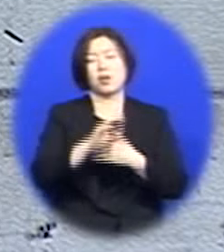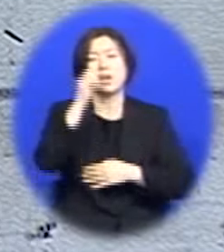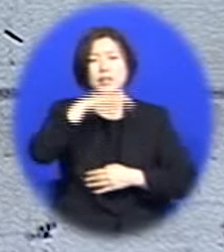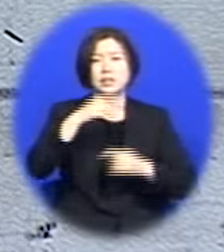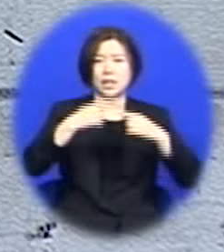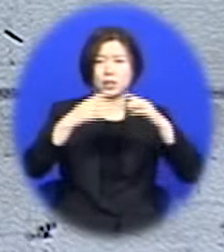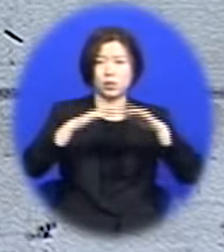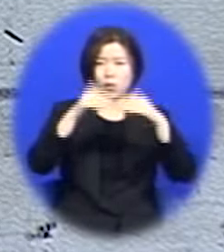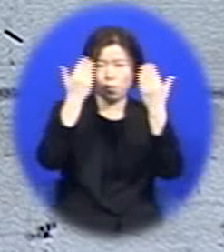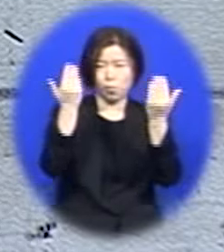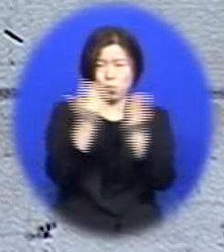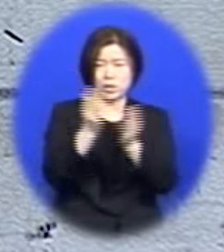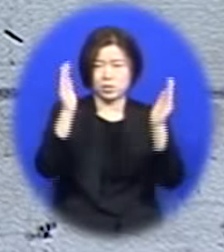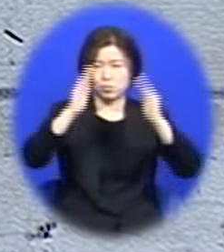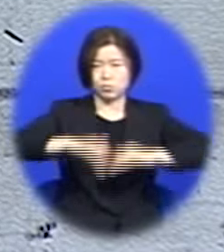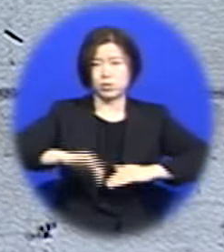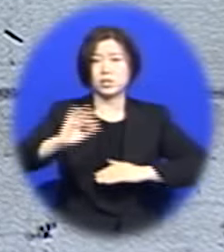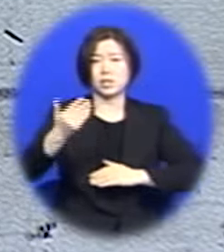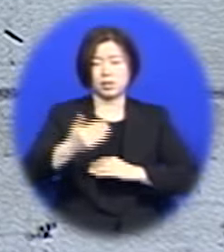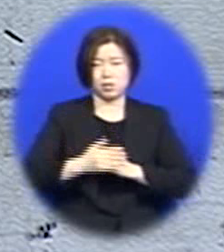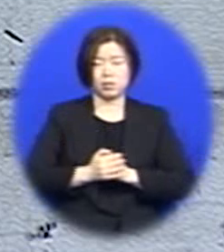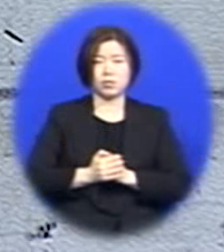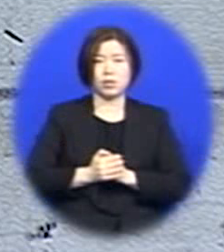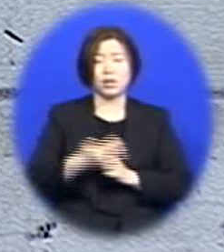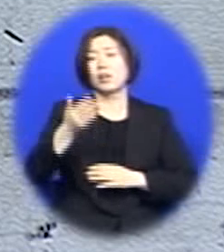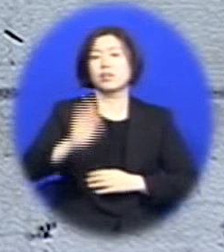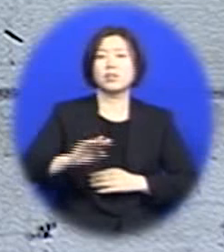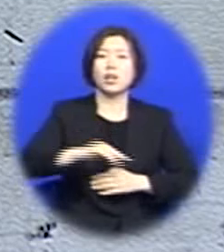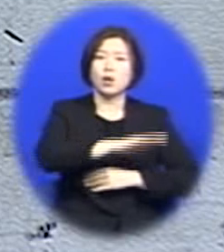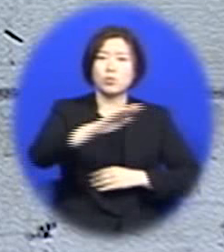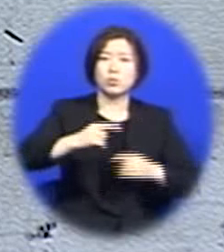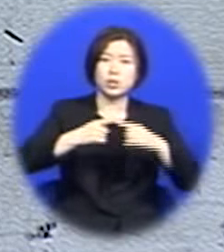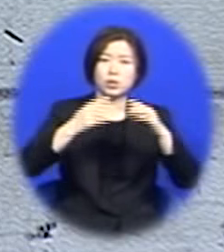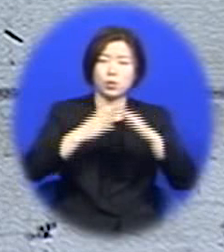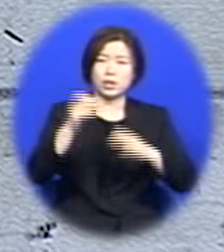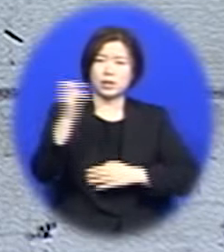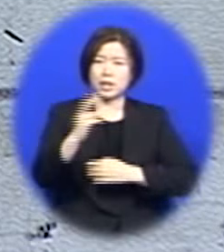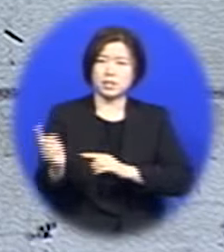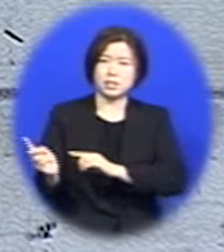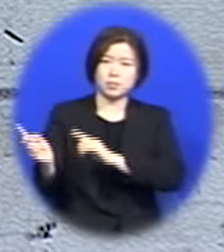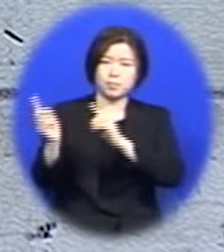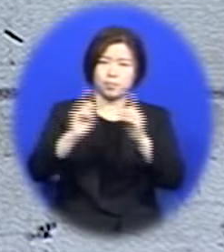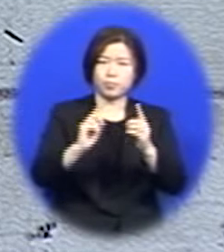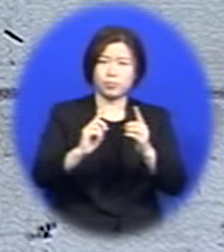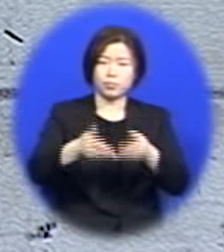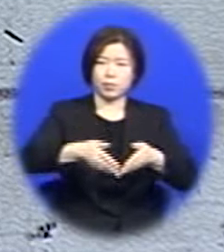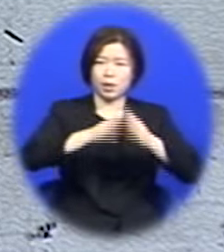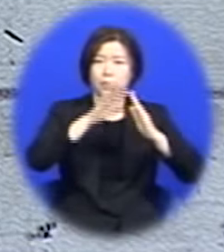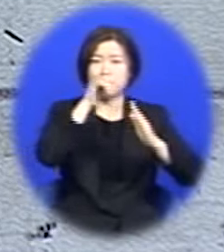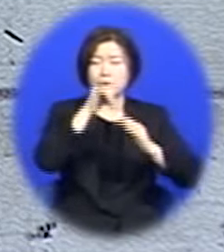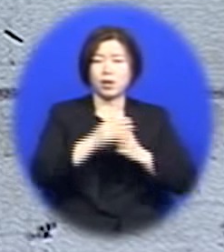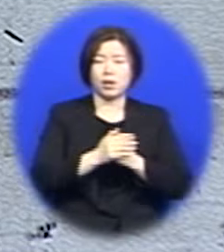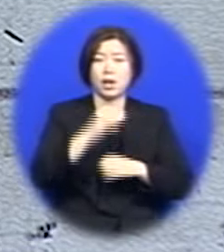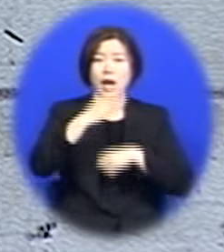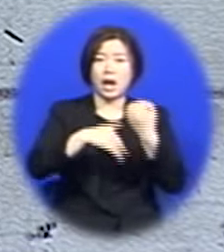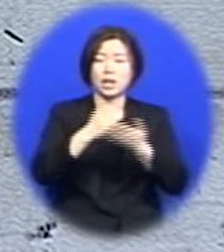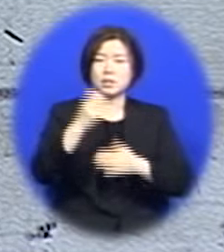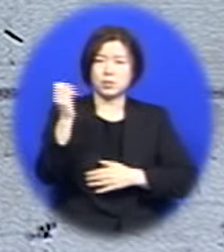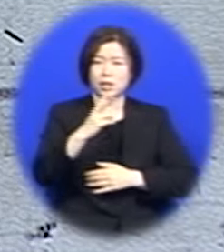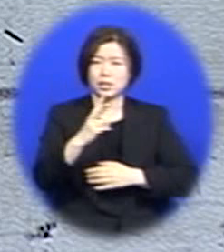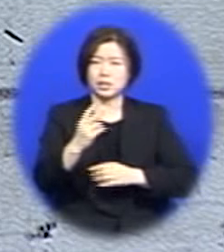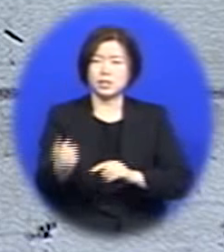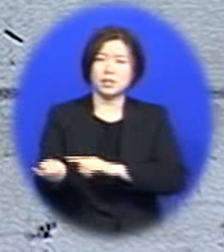교회는 완전히 무너집니다. 그런데 우리 교회는 다시 일어났습니다. 하나님이 다시 일으켜